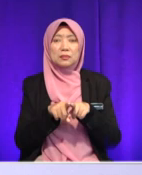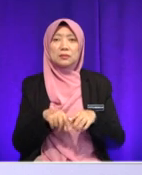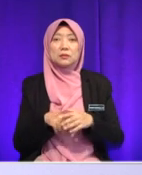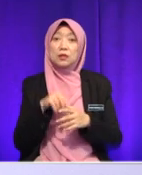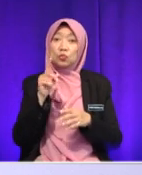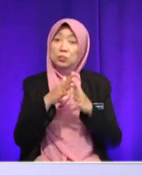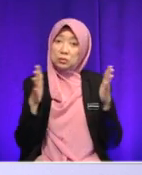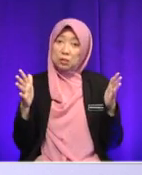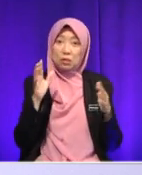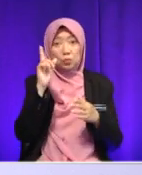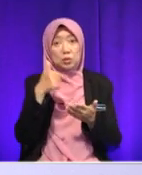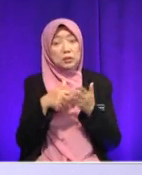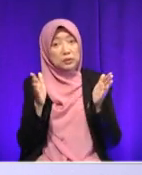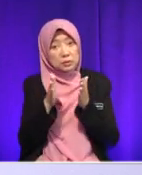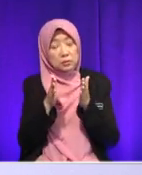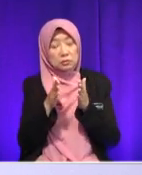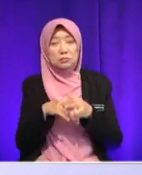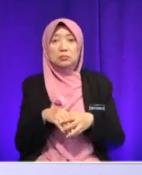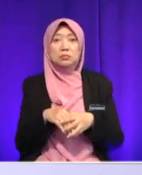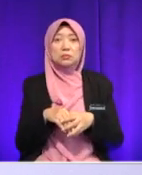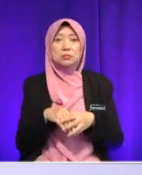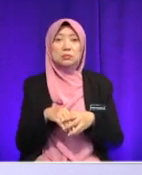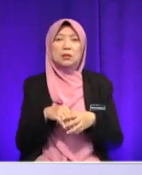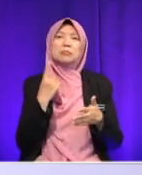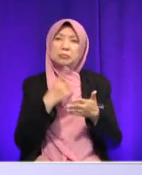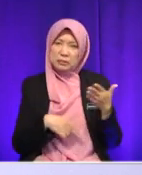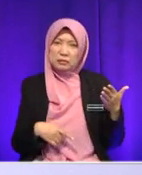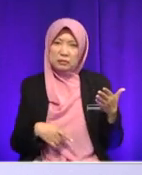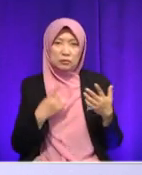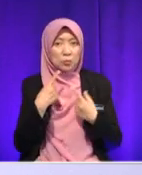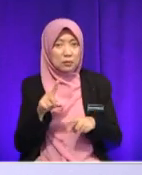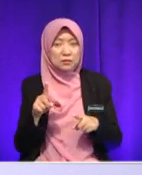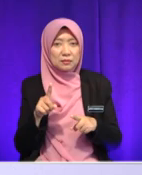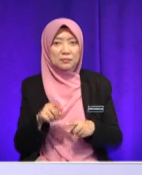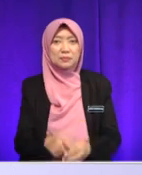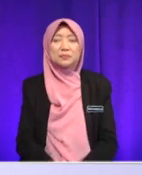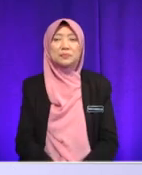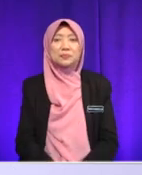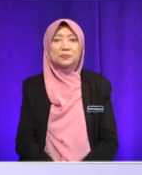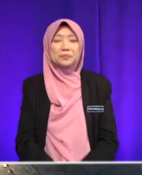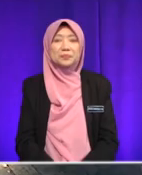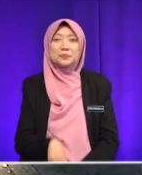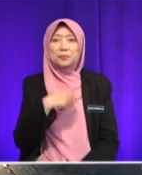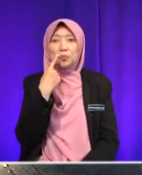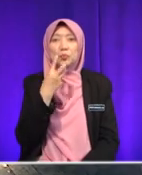Satu besar, satu kecil. Ya, yeah, betul. Satu besar, satu kecil. Jadi, apakah jawapannya? Jadi siapa yang ingin